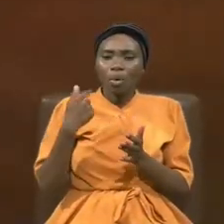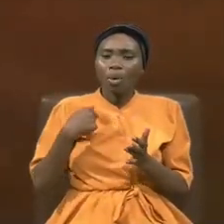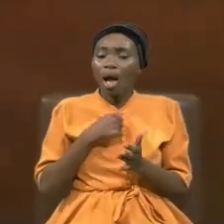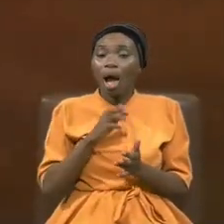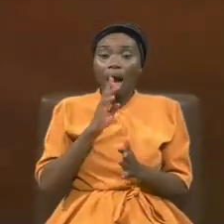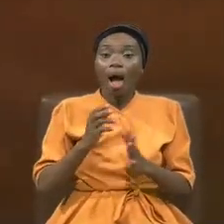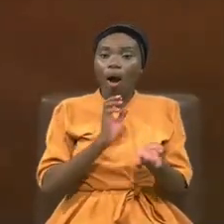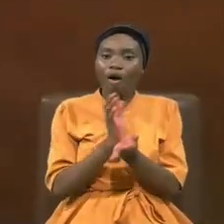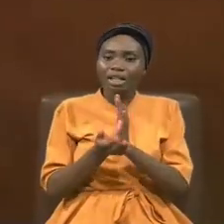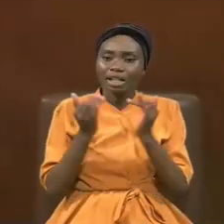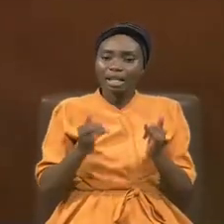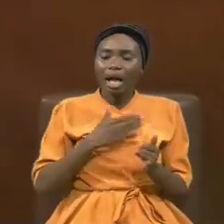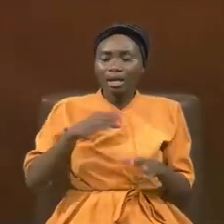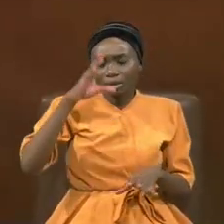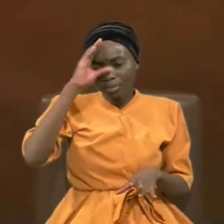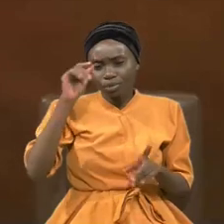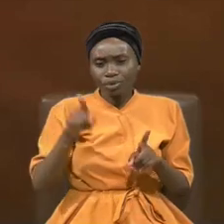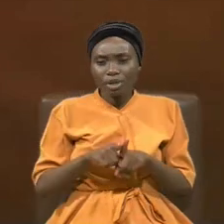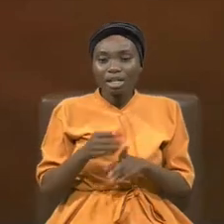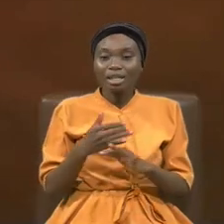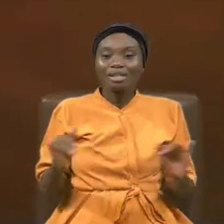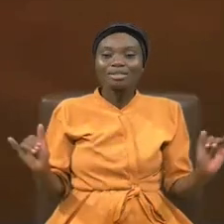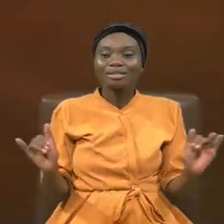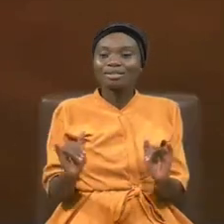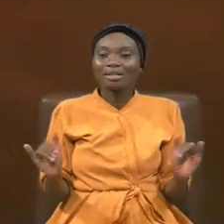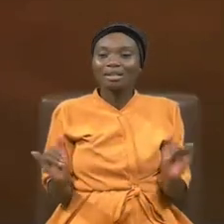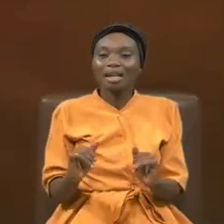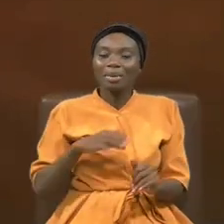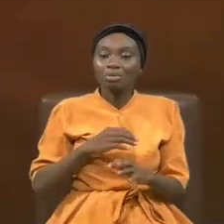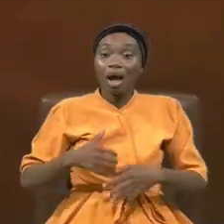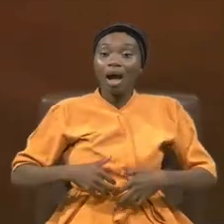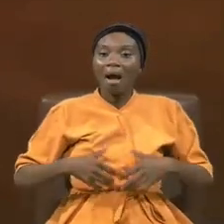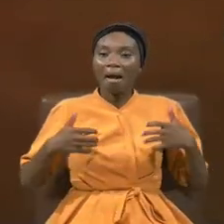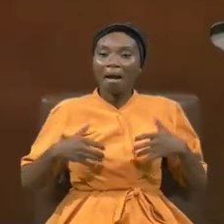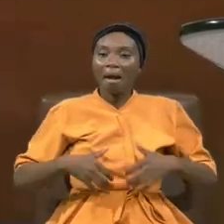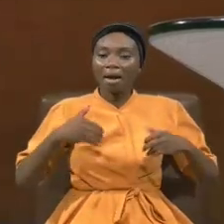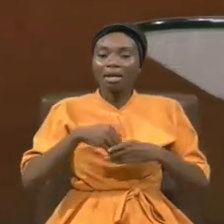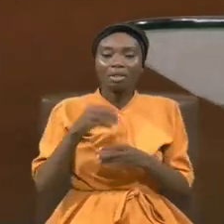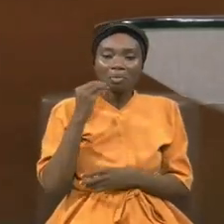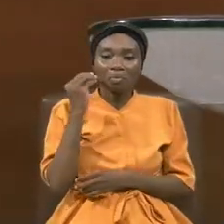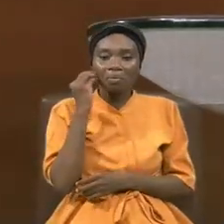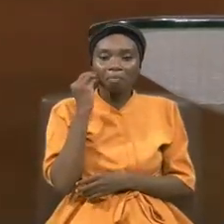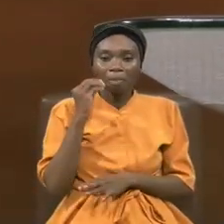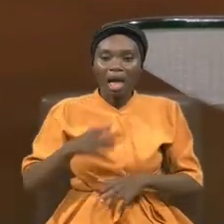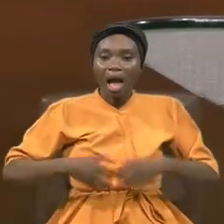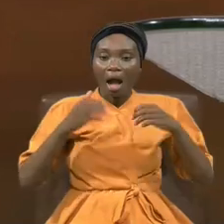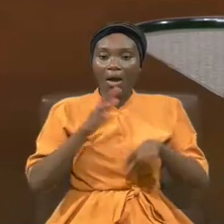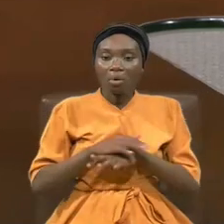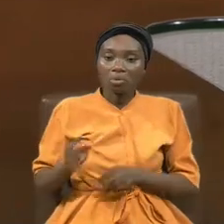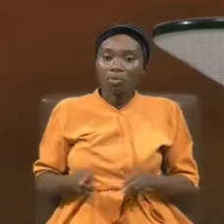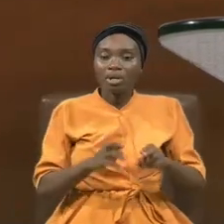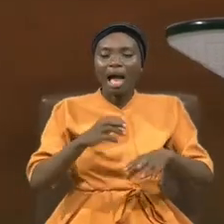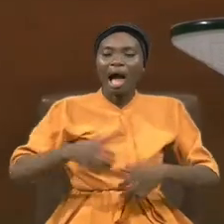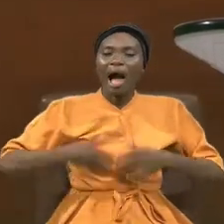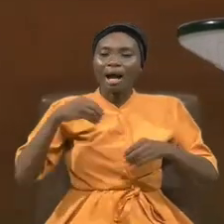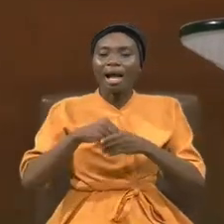on est converti, on est frère, et la même attitude de colère, la colère à la maison, la colère dans